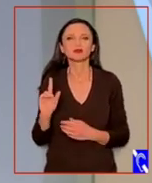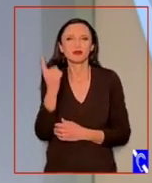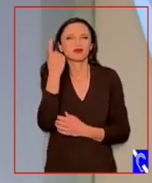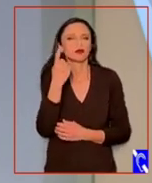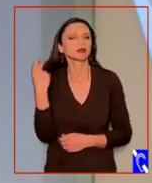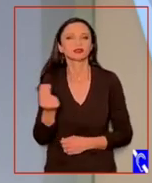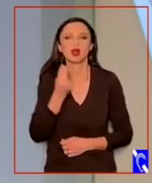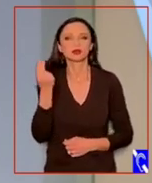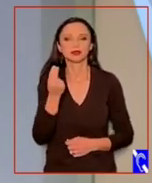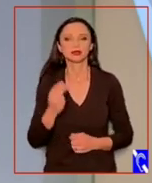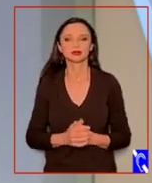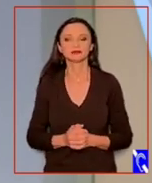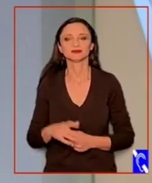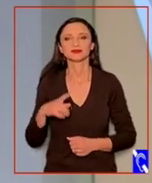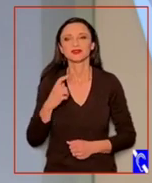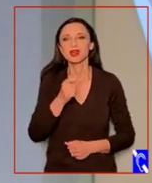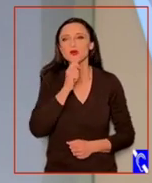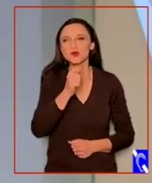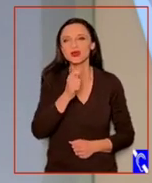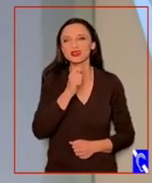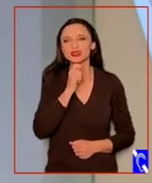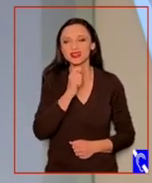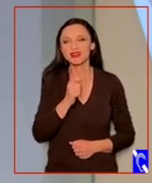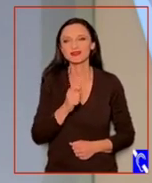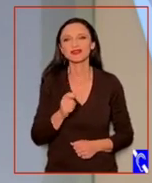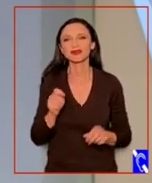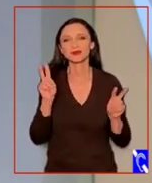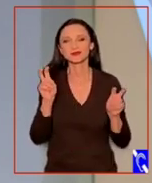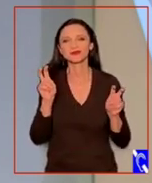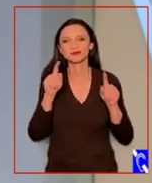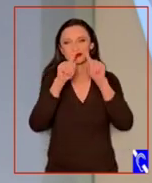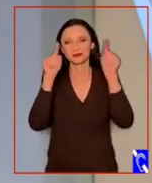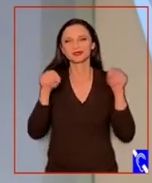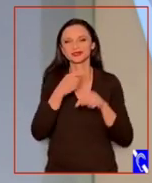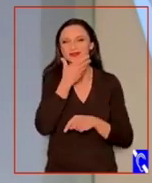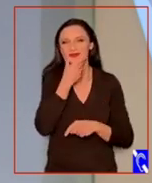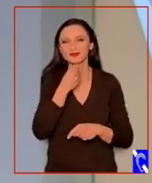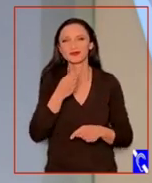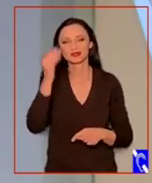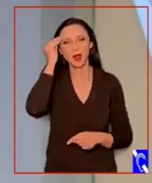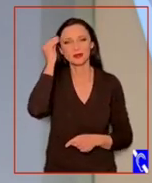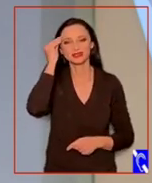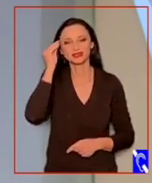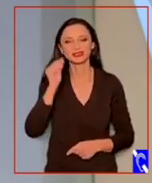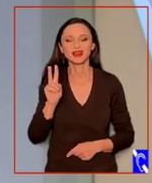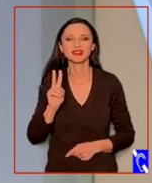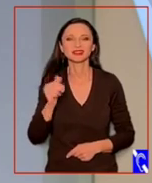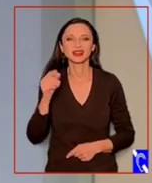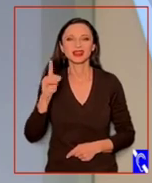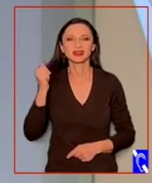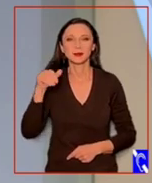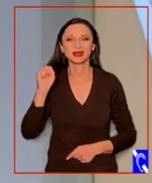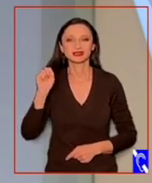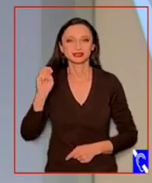au avut performanțe remarcabile. Un interviu portret în memoria profesorului Vasile Adamescu, pe care îl urmărim chiar acum, vă reamintesc,